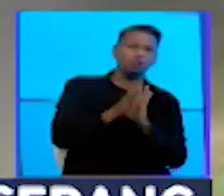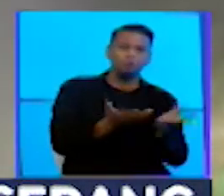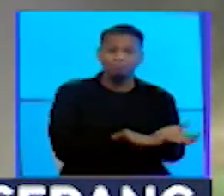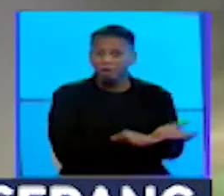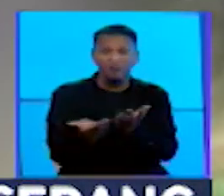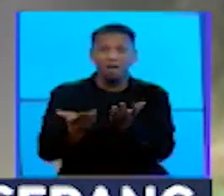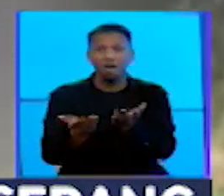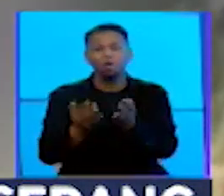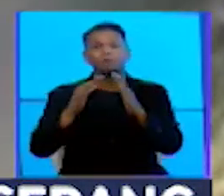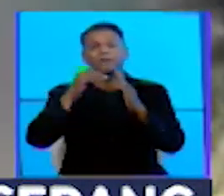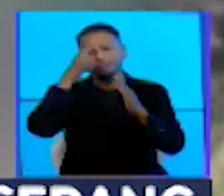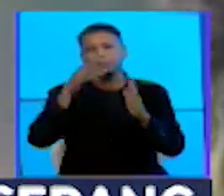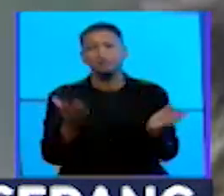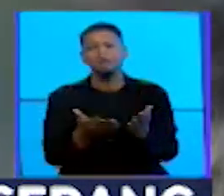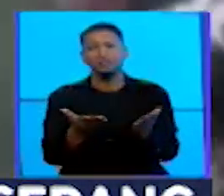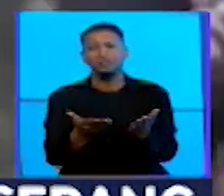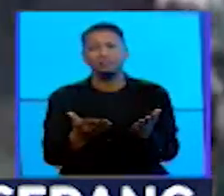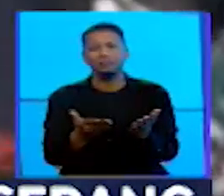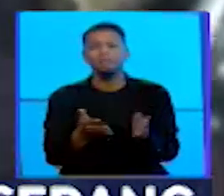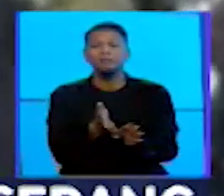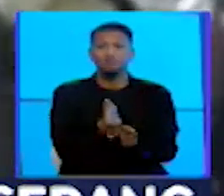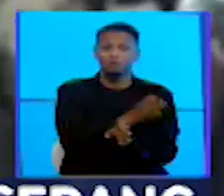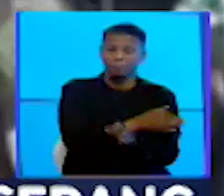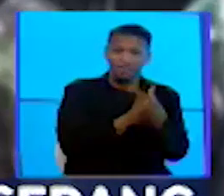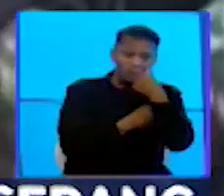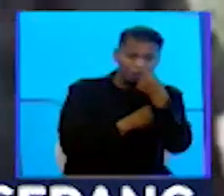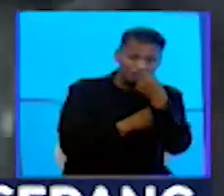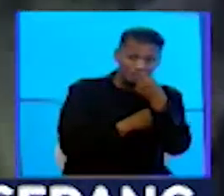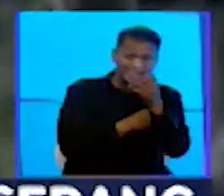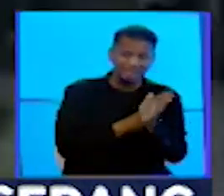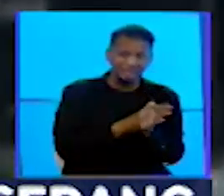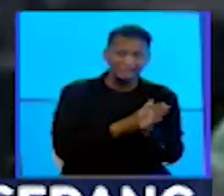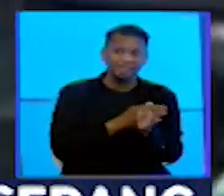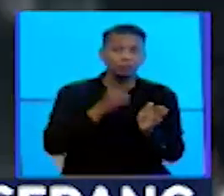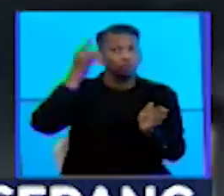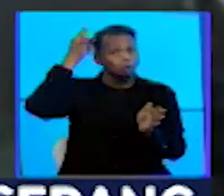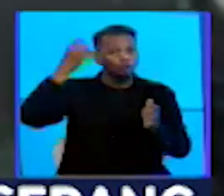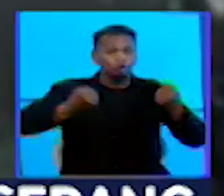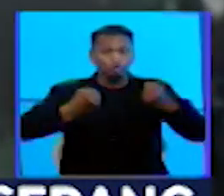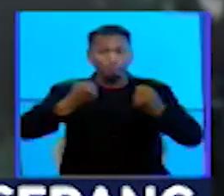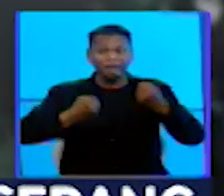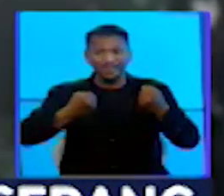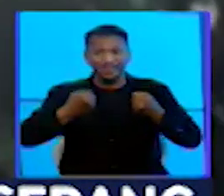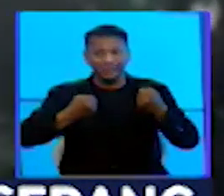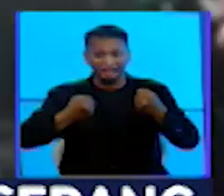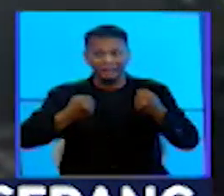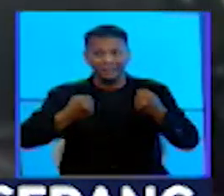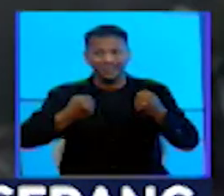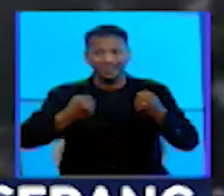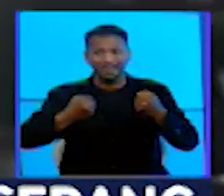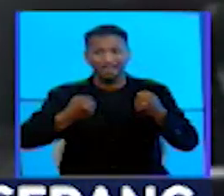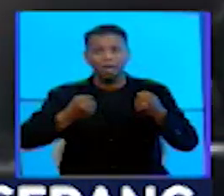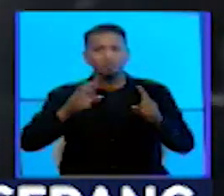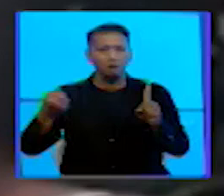Sebelumnya pada Kamis lalu, seorang tukang ojek dianiaya. Sementara kamp pekerja PT Unggul yang melakukan proyek pembangunan jalan dan jembatan dibakar